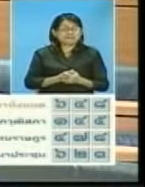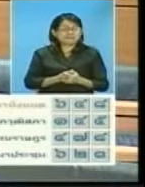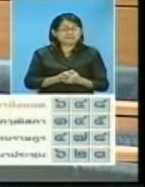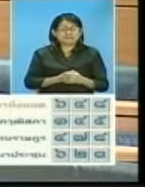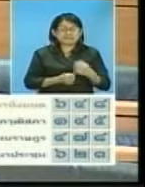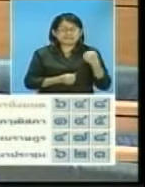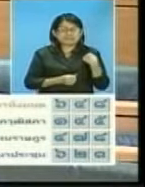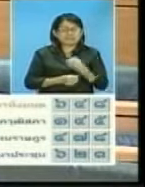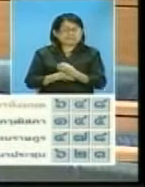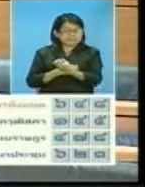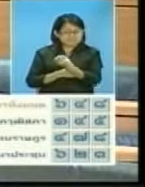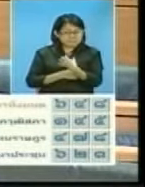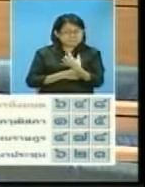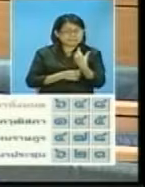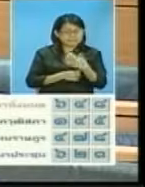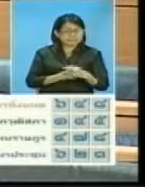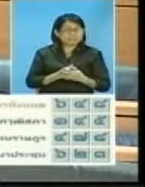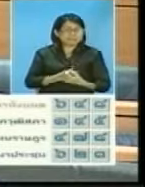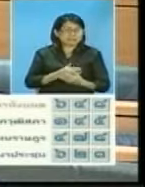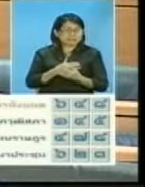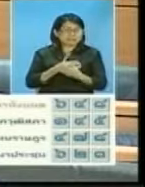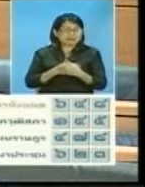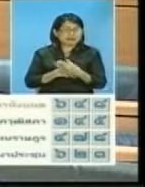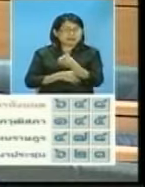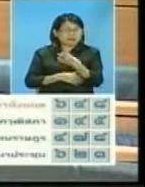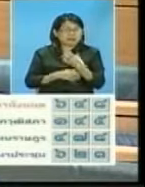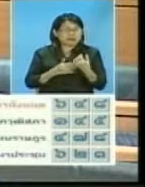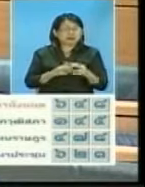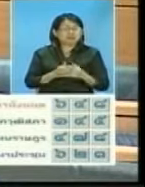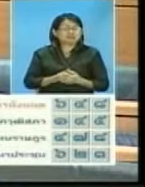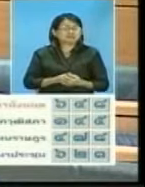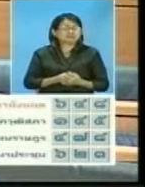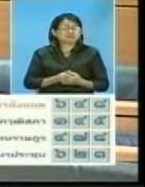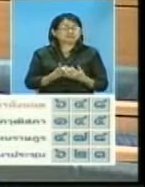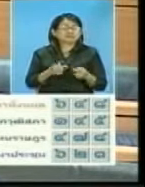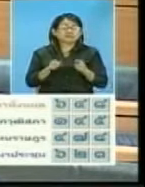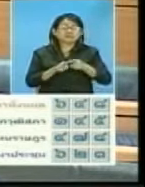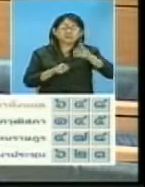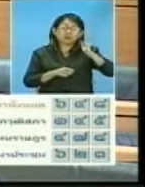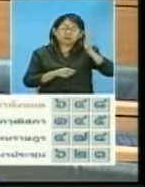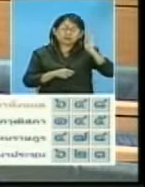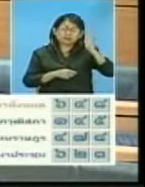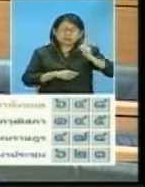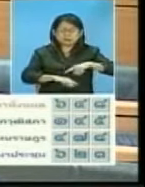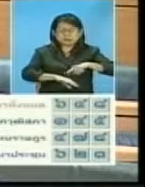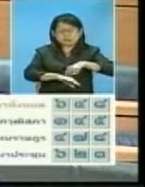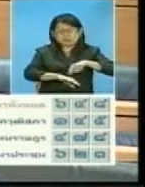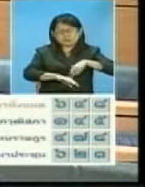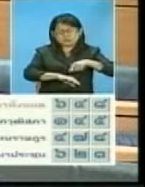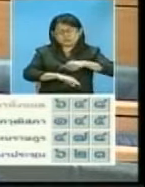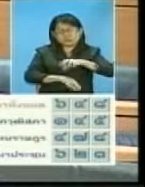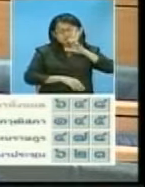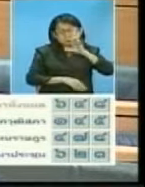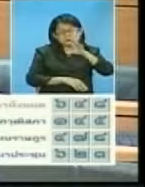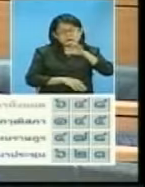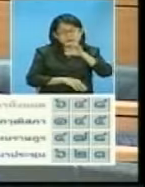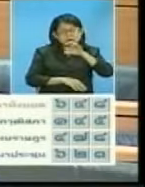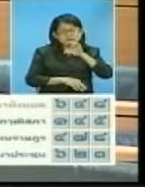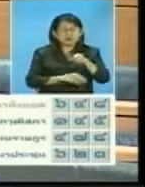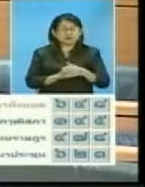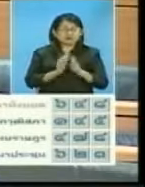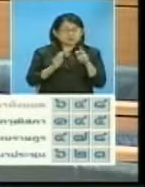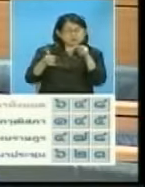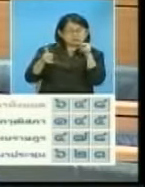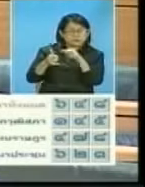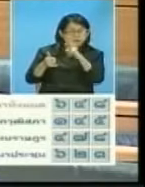คยส่งสัญญาณมาบอกว่าไอ้การที่ขี่ม้าเลียบค่ายไหว้ครูนานหรือว่าการพูดนานหรือพูดเสียงดังเขาบอกคนก็ไม่ค่อยเคารพ